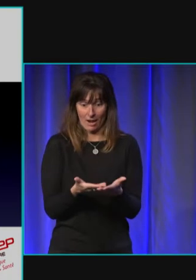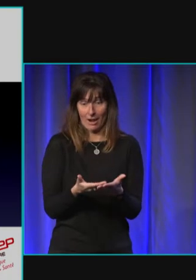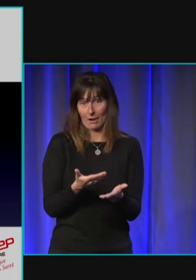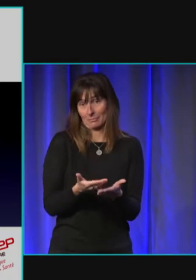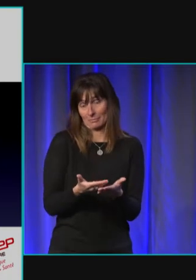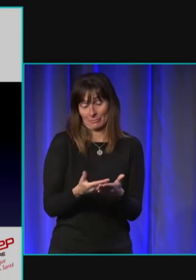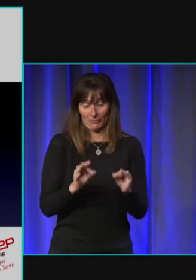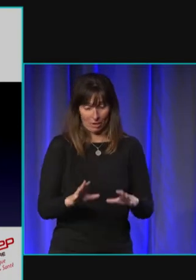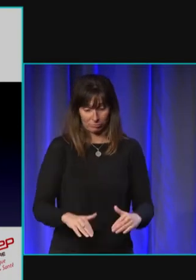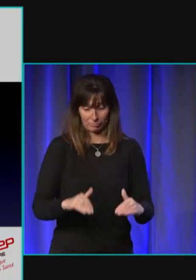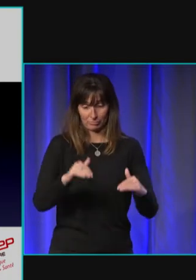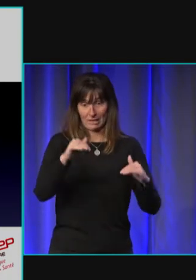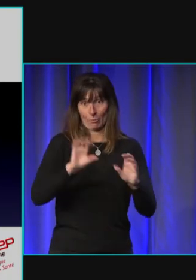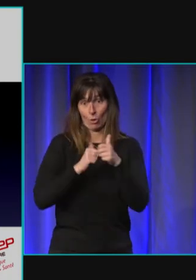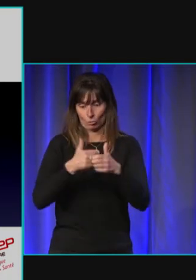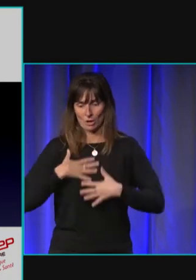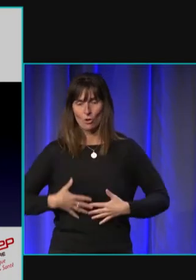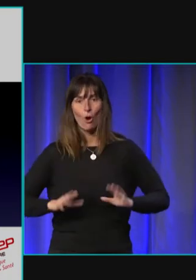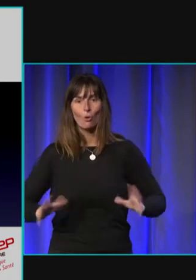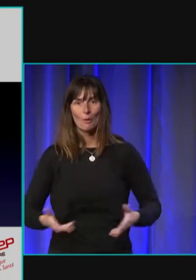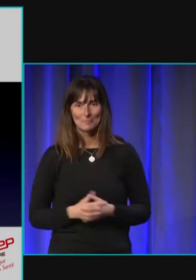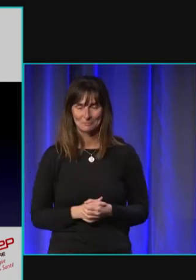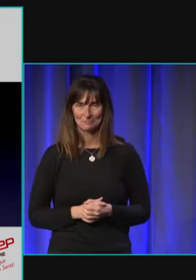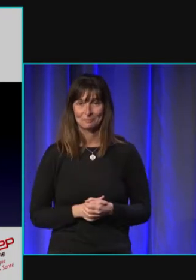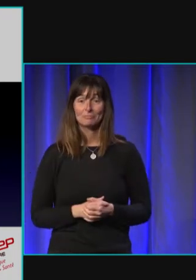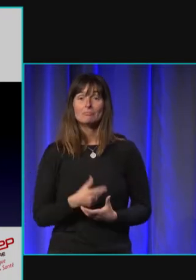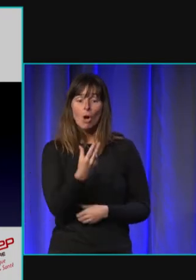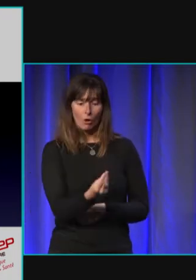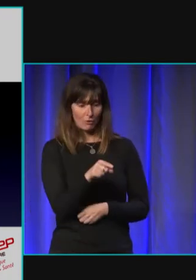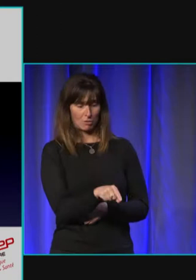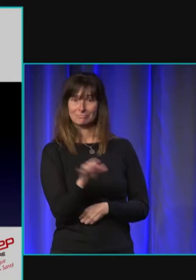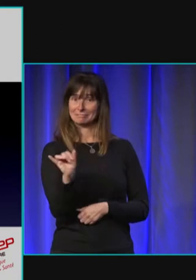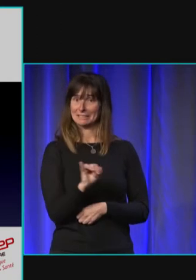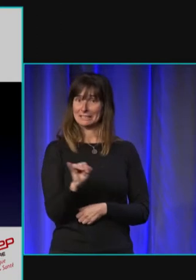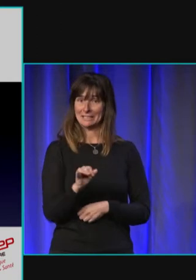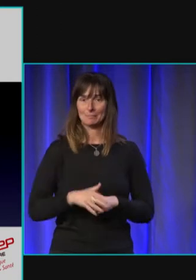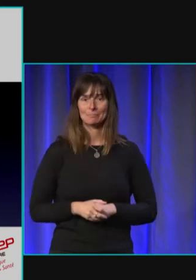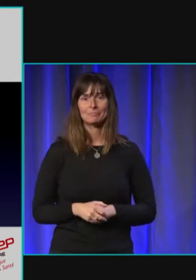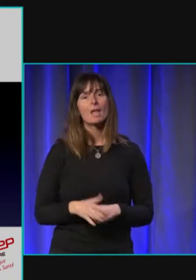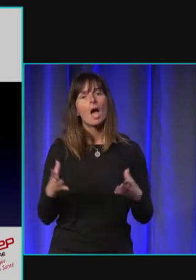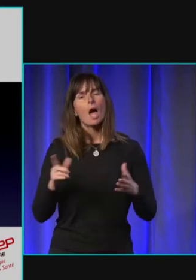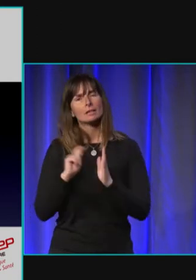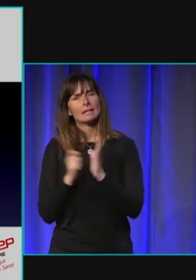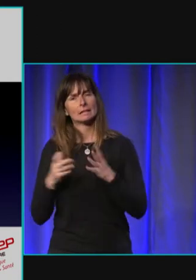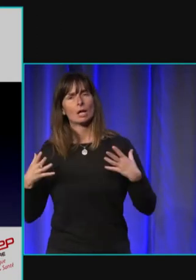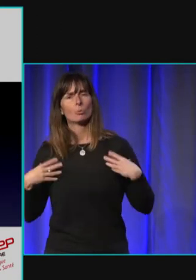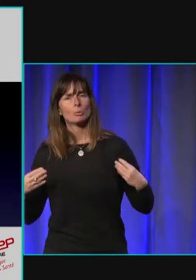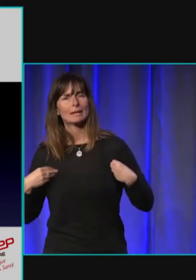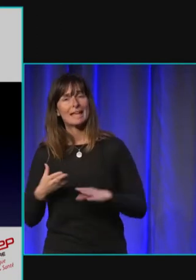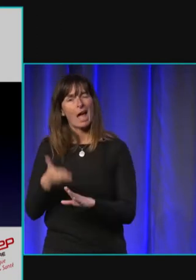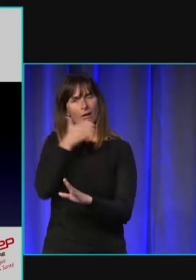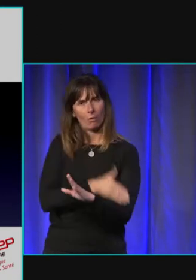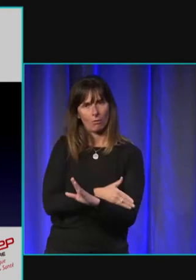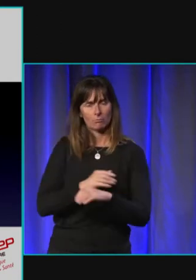de développement de l'enfant. Alors l'enfant, lui, c'est un être qui est prépubère, hein, qui n'a pas